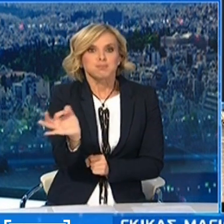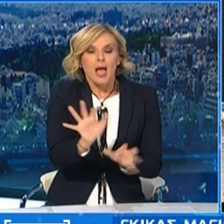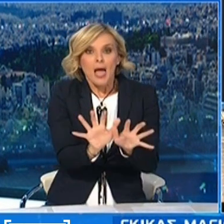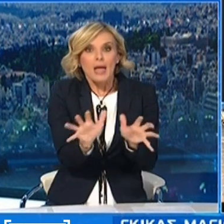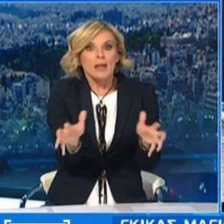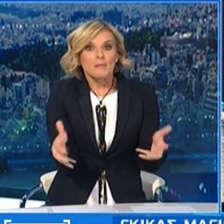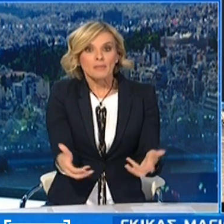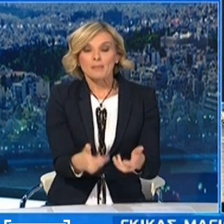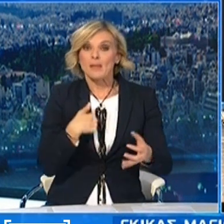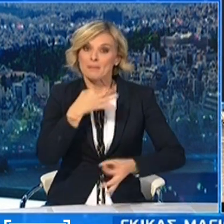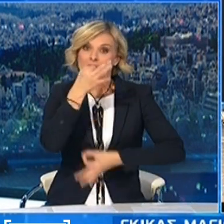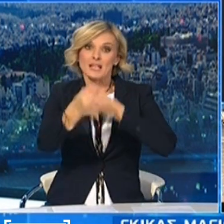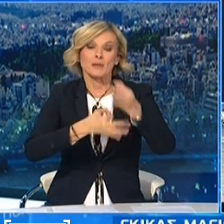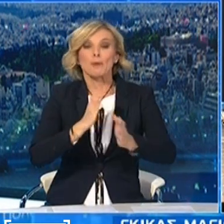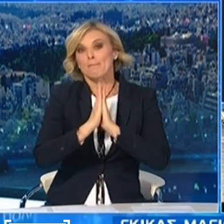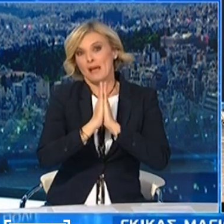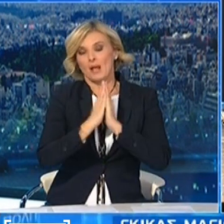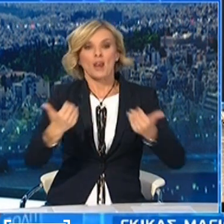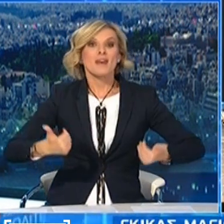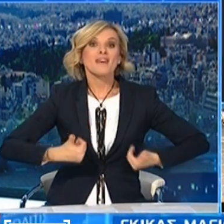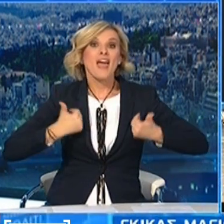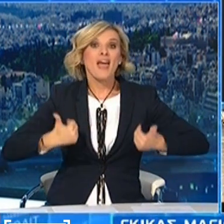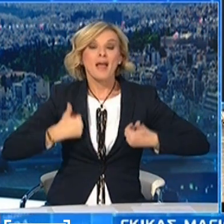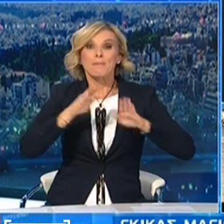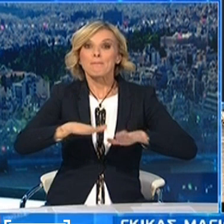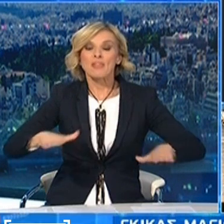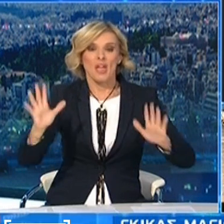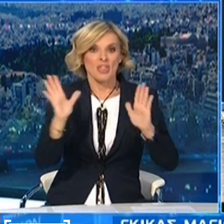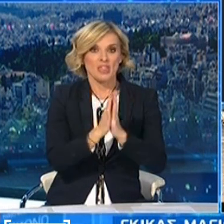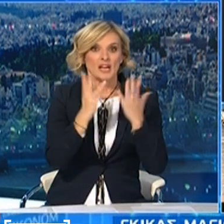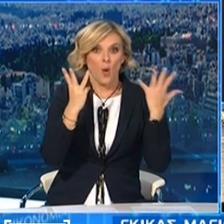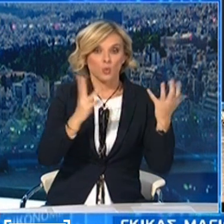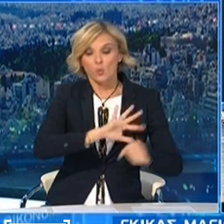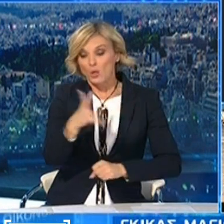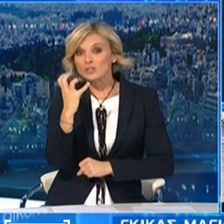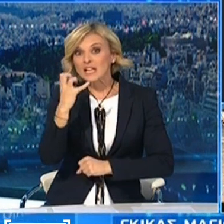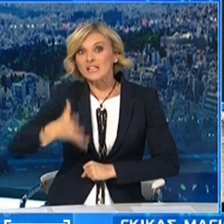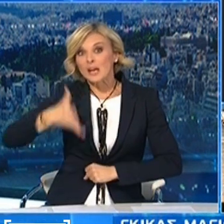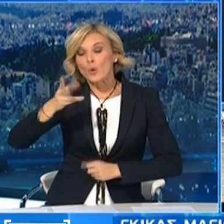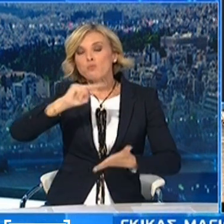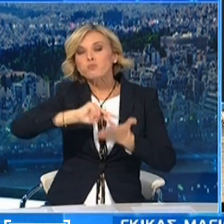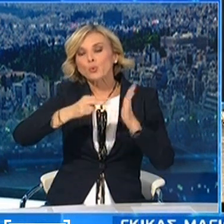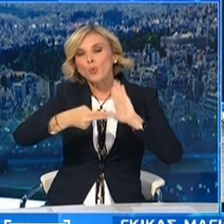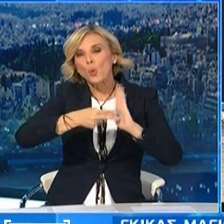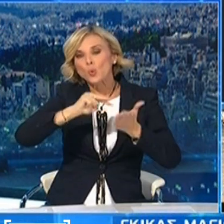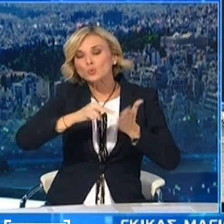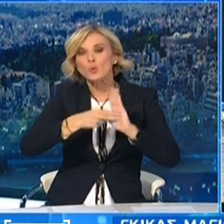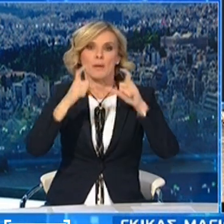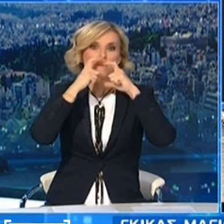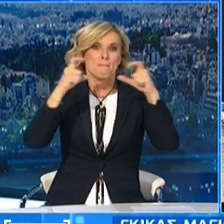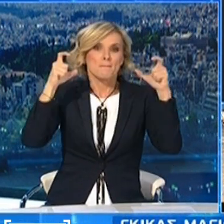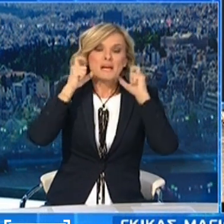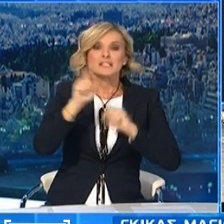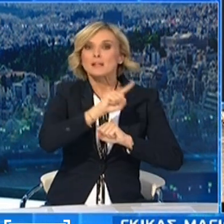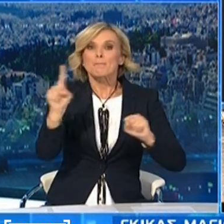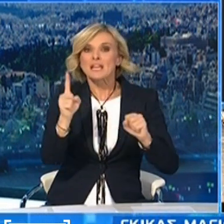απευθύνουμε ειδική έκκληση στο νεαρό πληθυσμό 18 με 40 να προσέχει ιδιαίτερα, να χρησιμοποιεί τη μάσκα και να αποφεύγει το συγκροτισμό